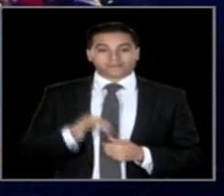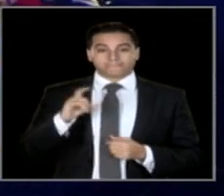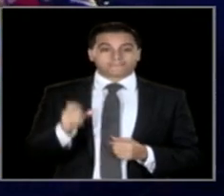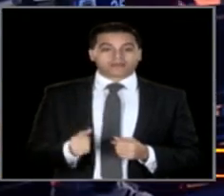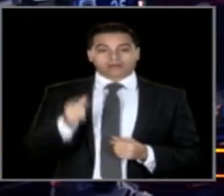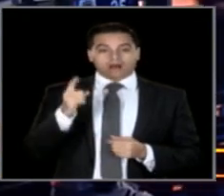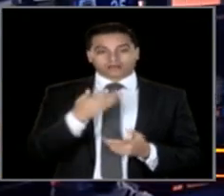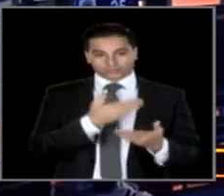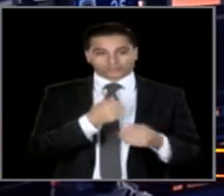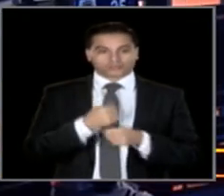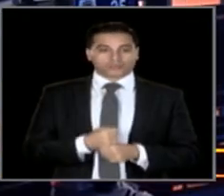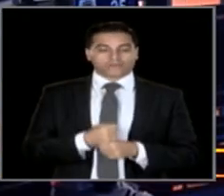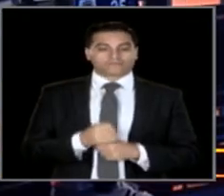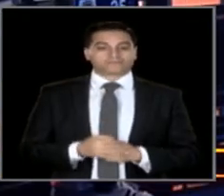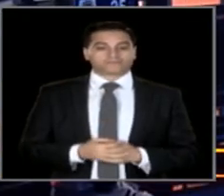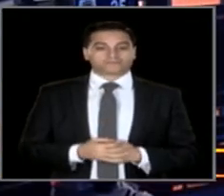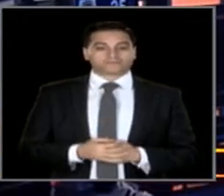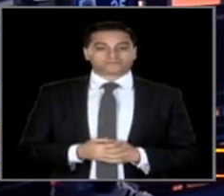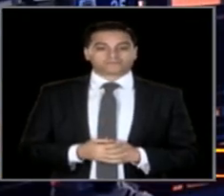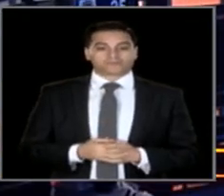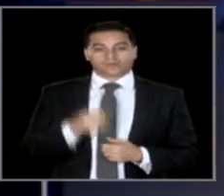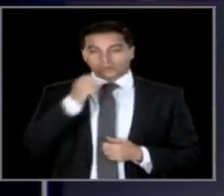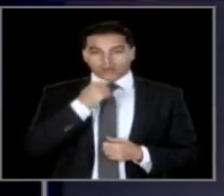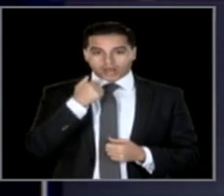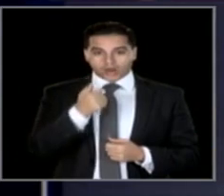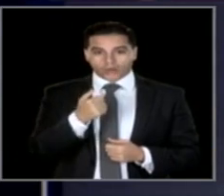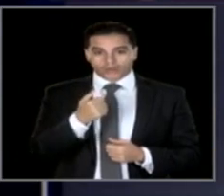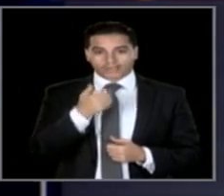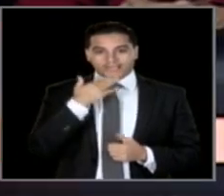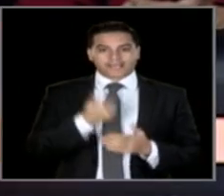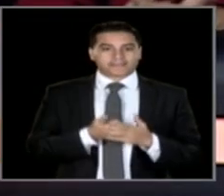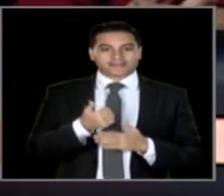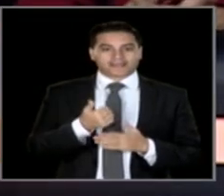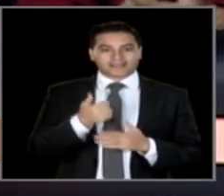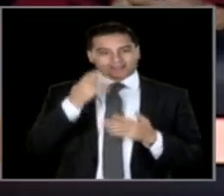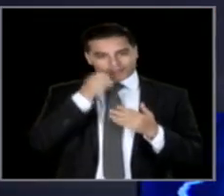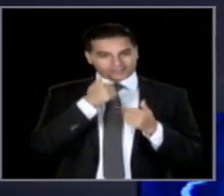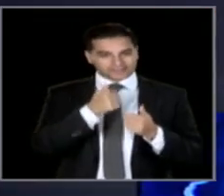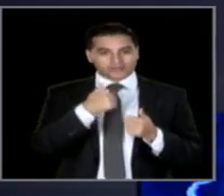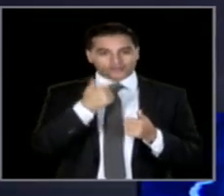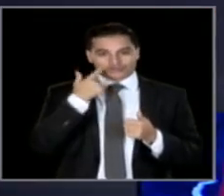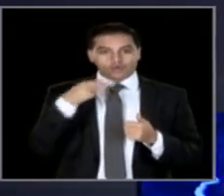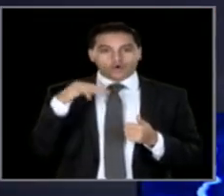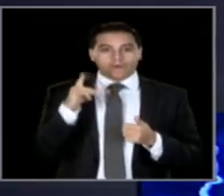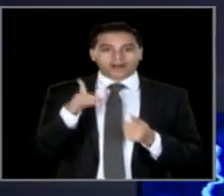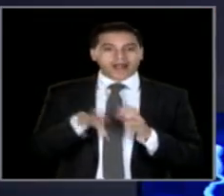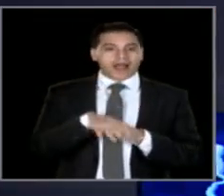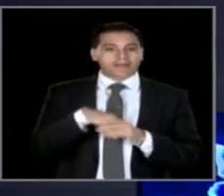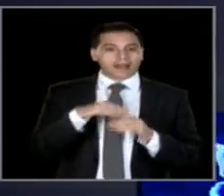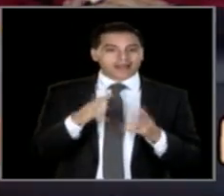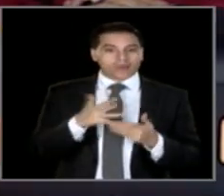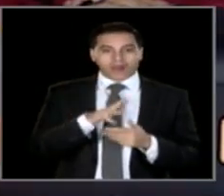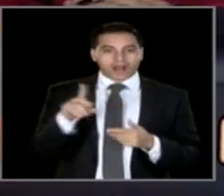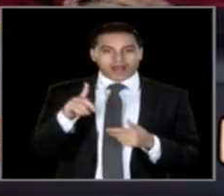منار اتفضلي. كانت حلوه الاغنيه؟ جميله. عايز تعرفي عمر عمل ايه ولا لا؟ لا ان شاء الله ما